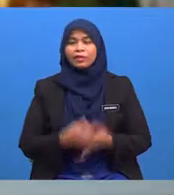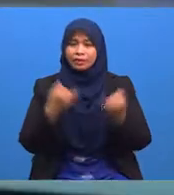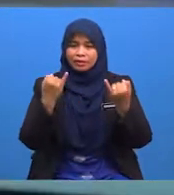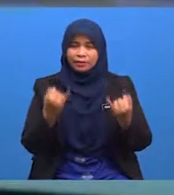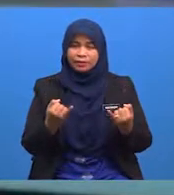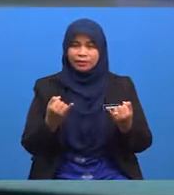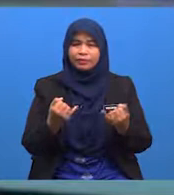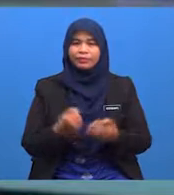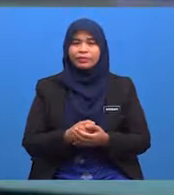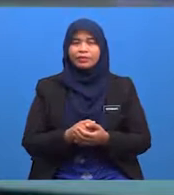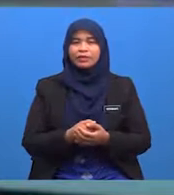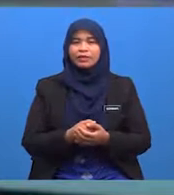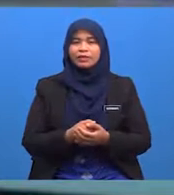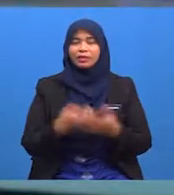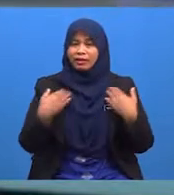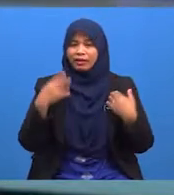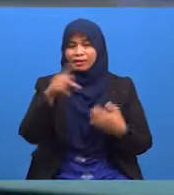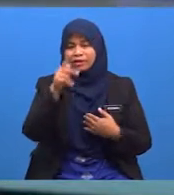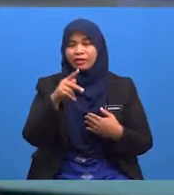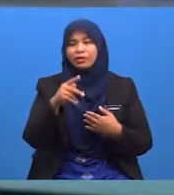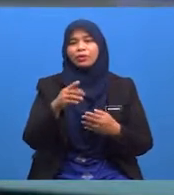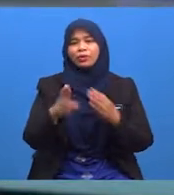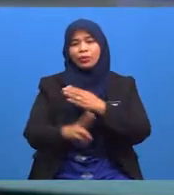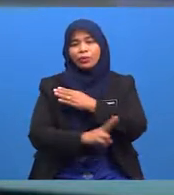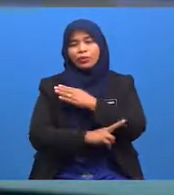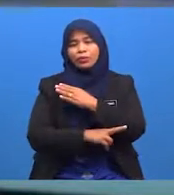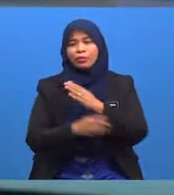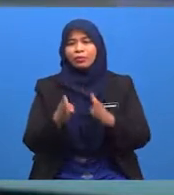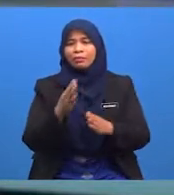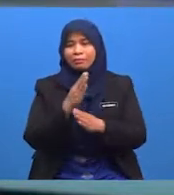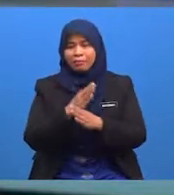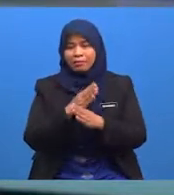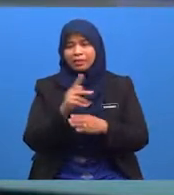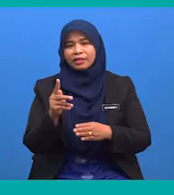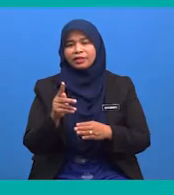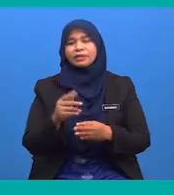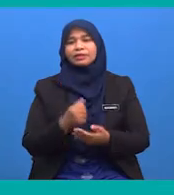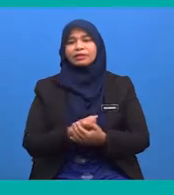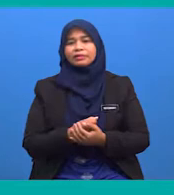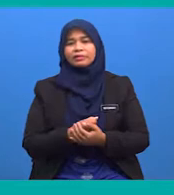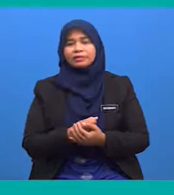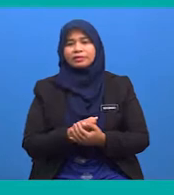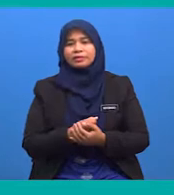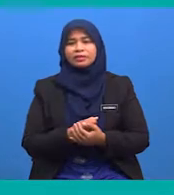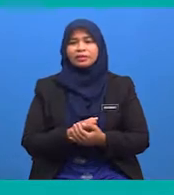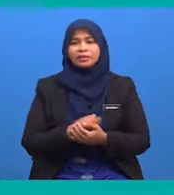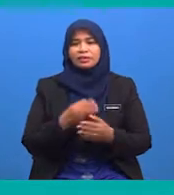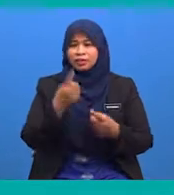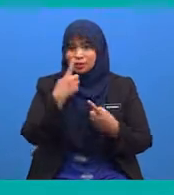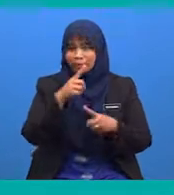Sekarang, adakah syarat membenarkan menyapu balutan ini dalam hal beribadat? Jawapannya